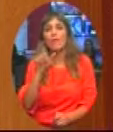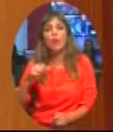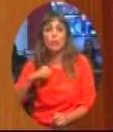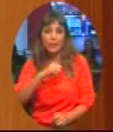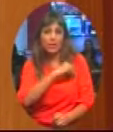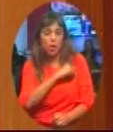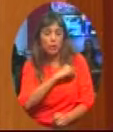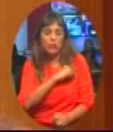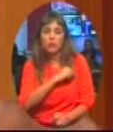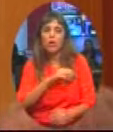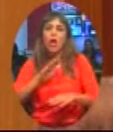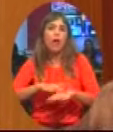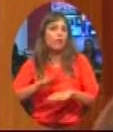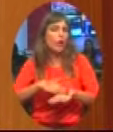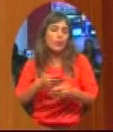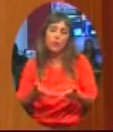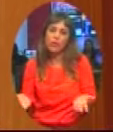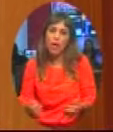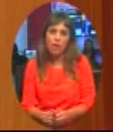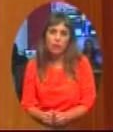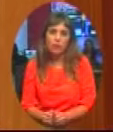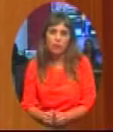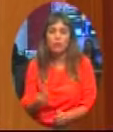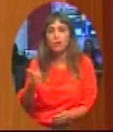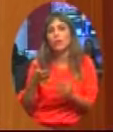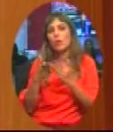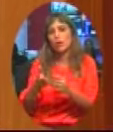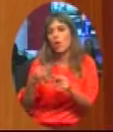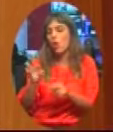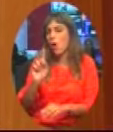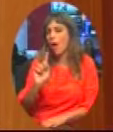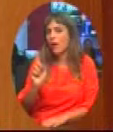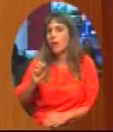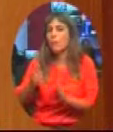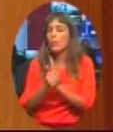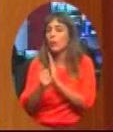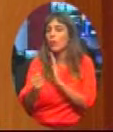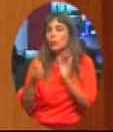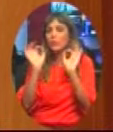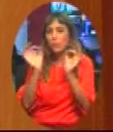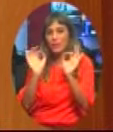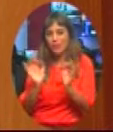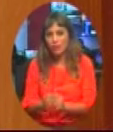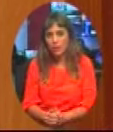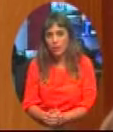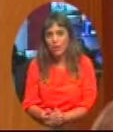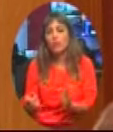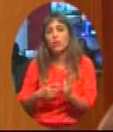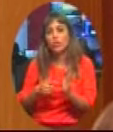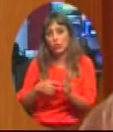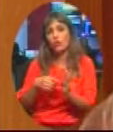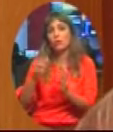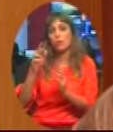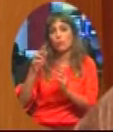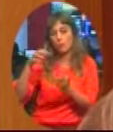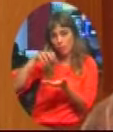הכשרה מקצועית שהיא תורמת לא רק למיומנות הספציפית שנדרשת במפעל שלהם,